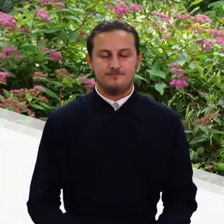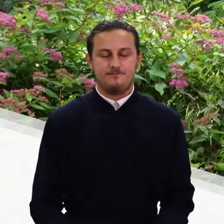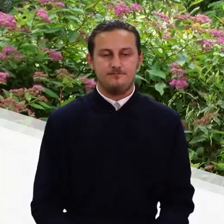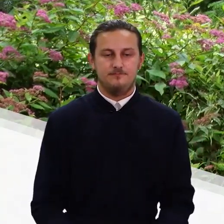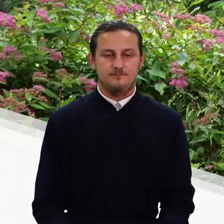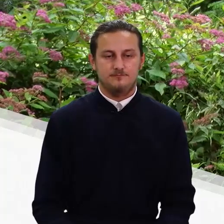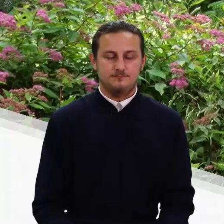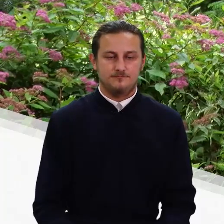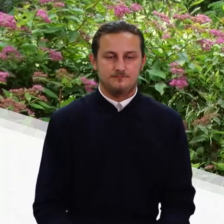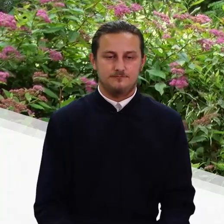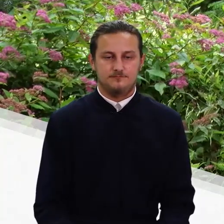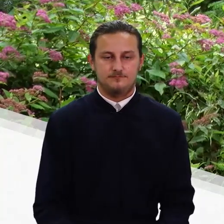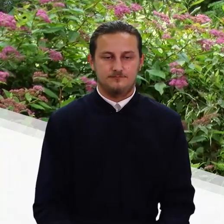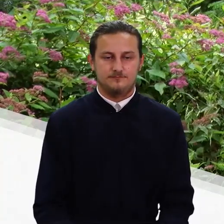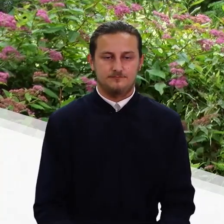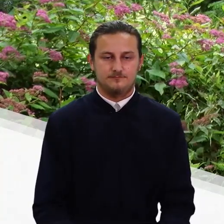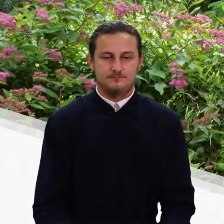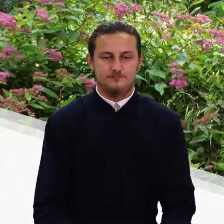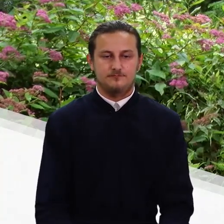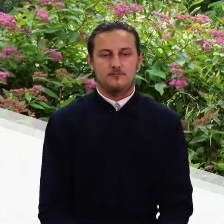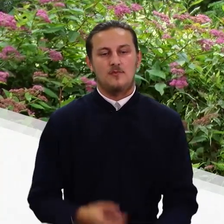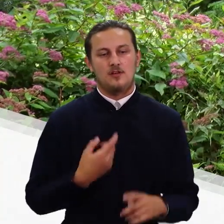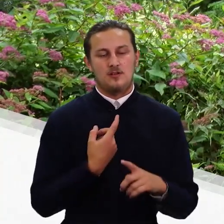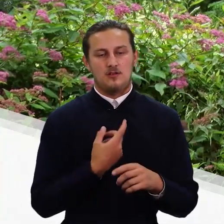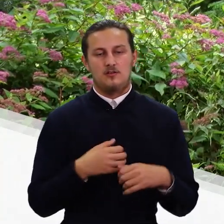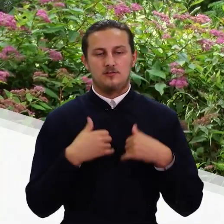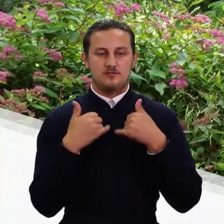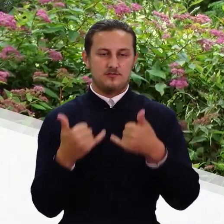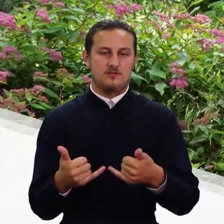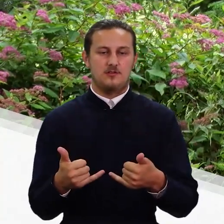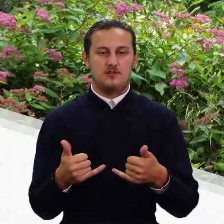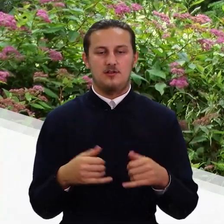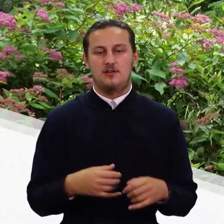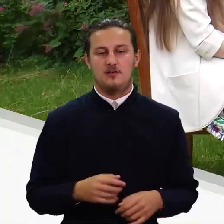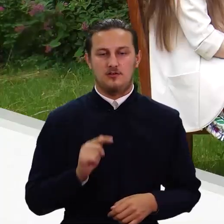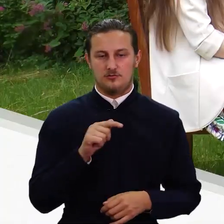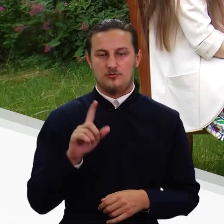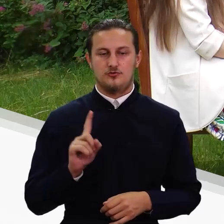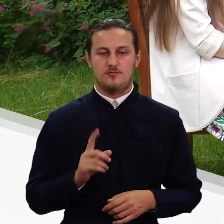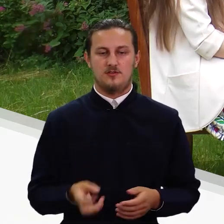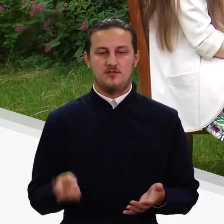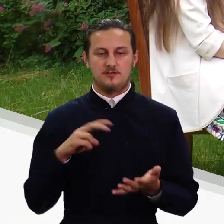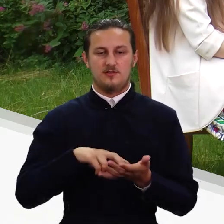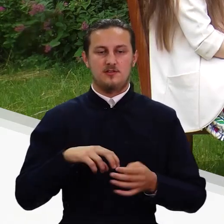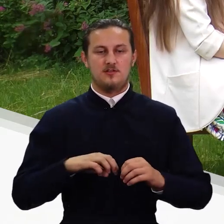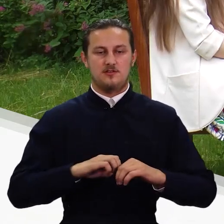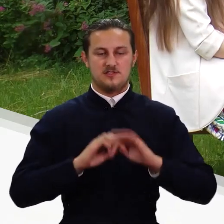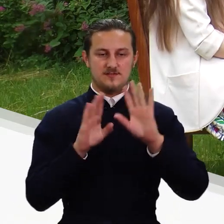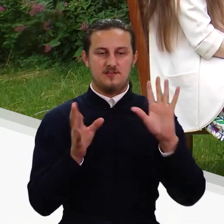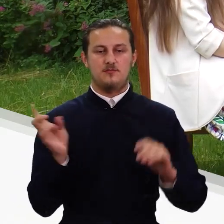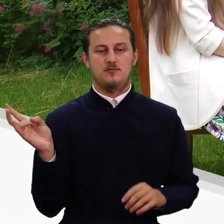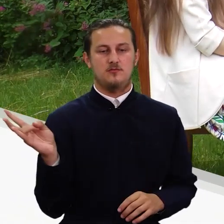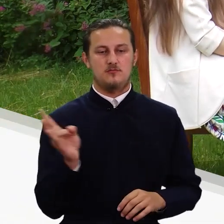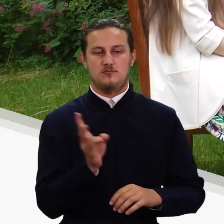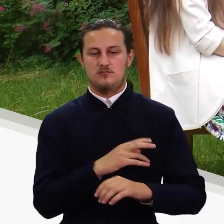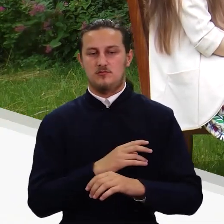став святим, і я наслідую Царство Боже. Для цього треба докладати титанічні зусилля, причому у свідомому житті.